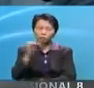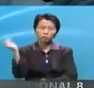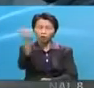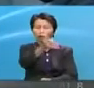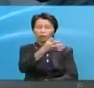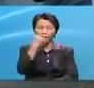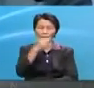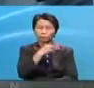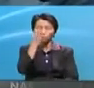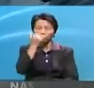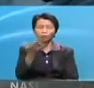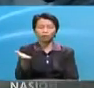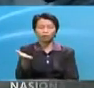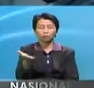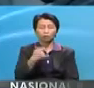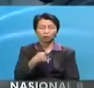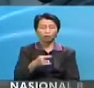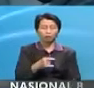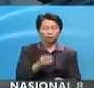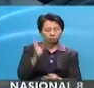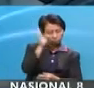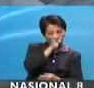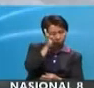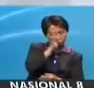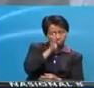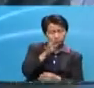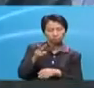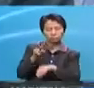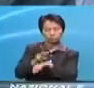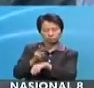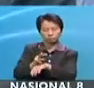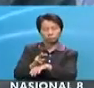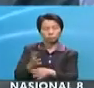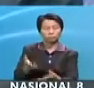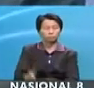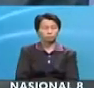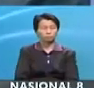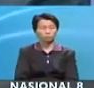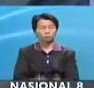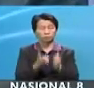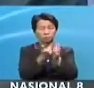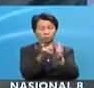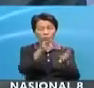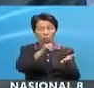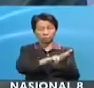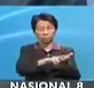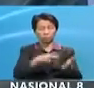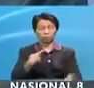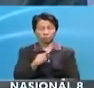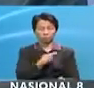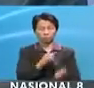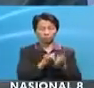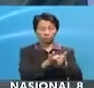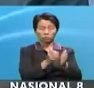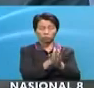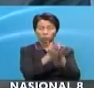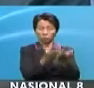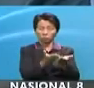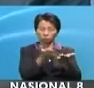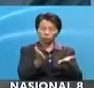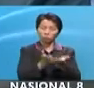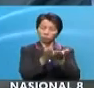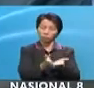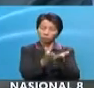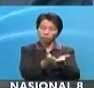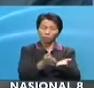besarlah pada kasar untuk menjalankan baik saya lebih rapi kepada bot ni. Mengikut rekod kita berdasarkan buku pelayaran mereka,